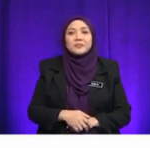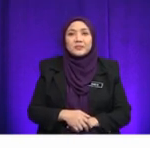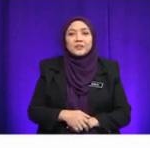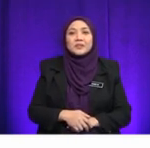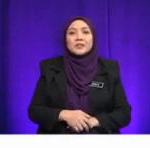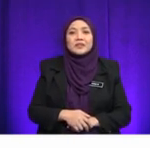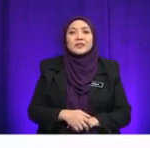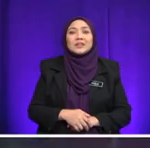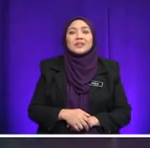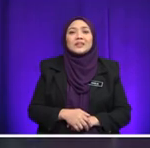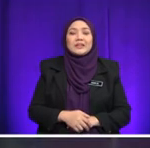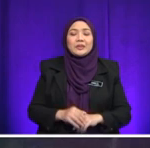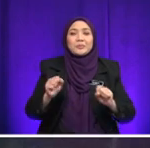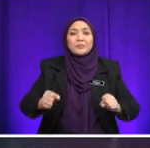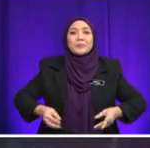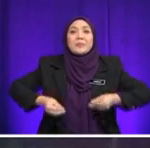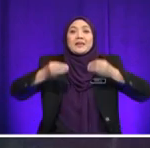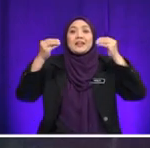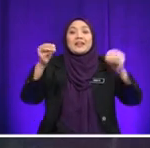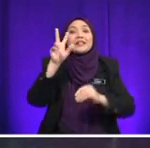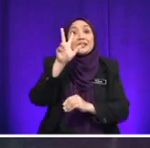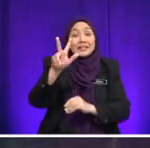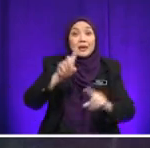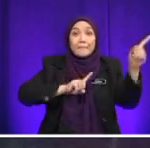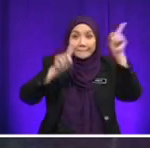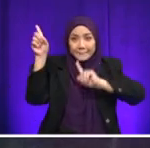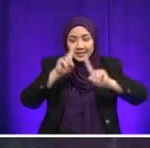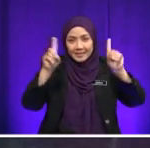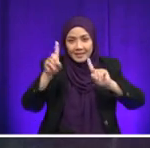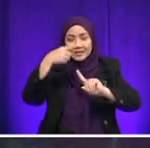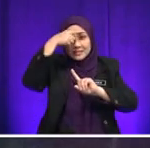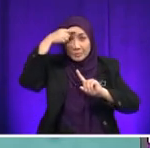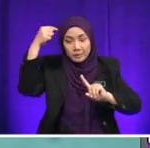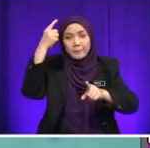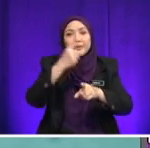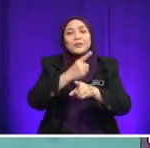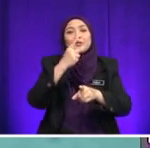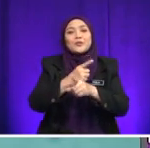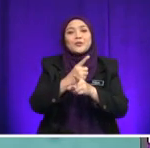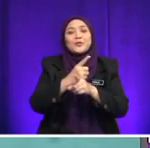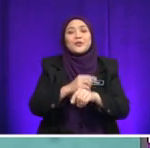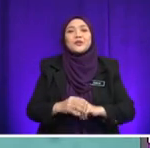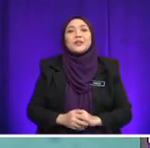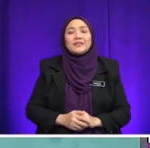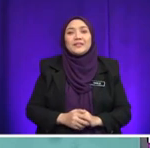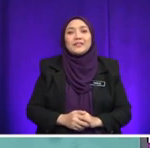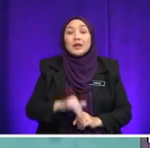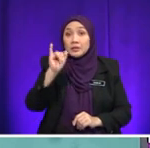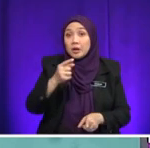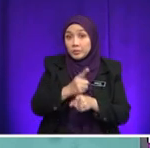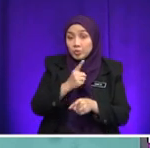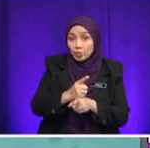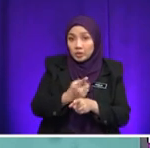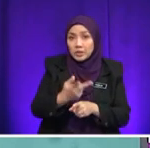tiga bintang kepada Aisyah jawabannya oke yang milik adalah golongan Pro